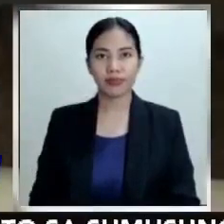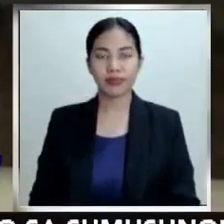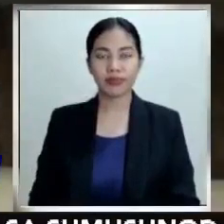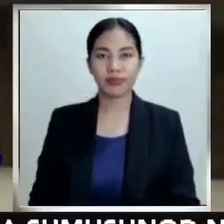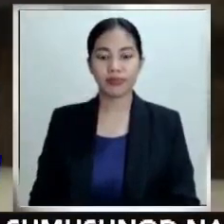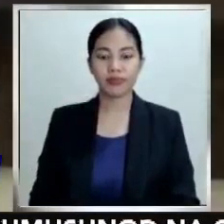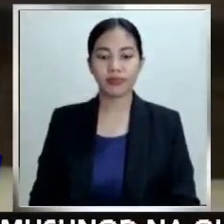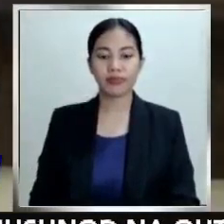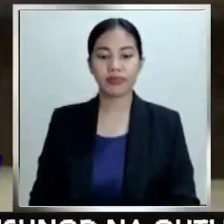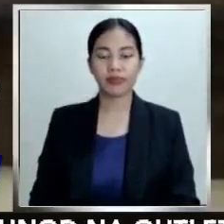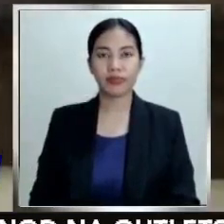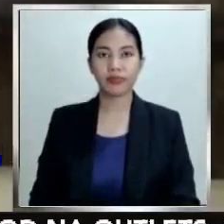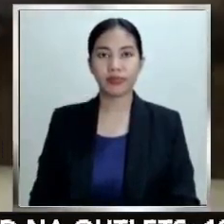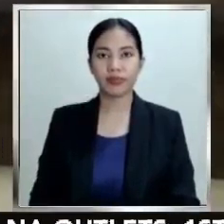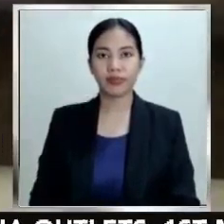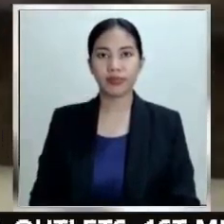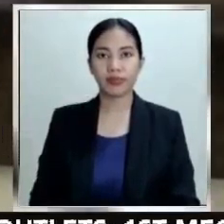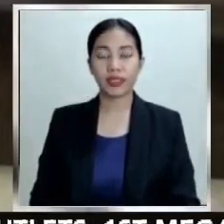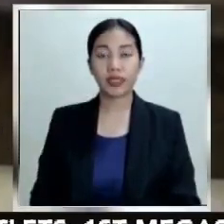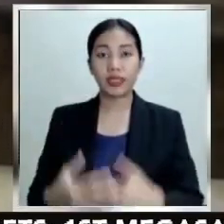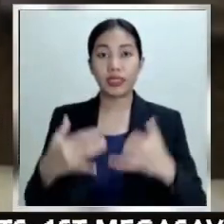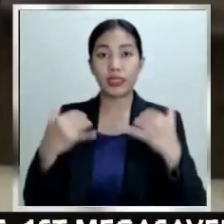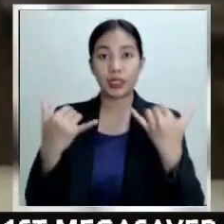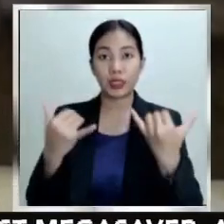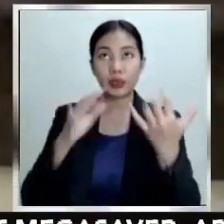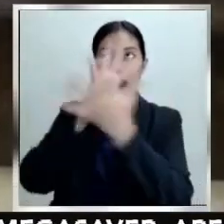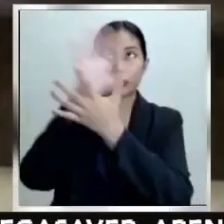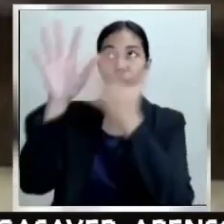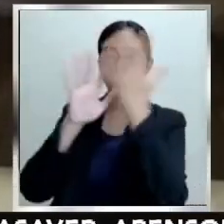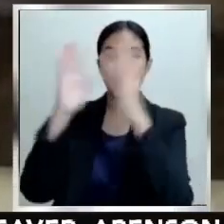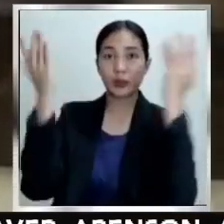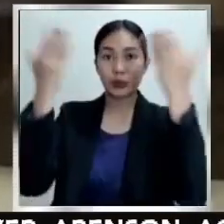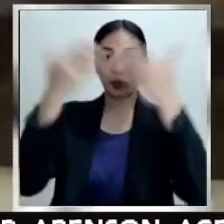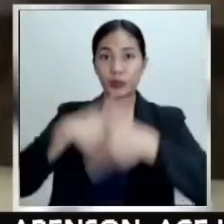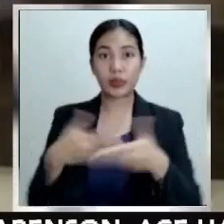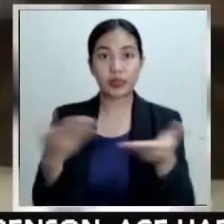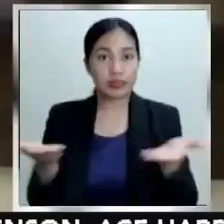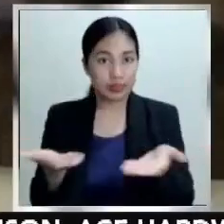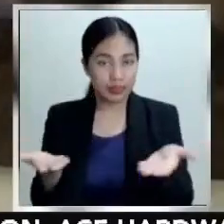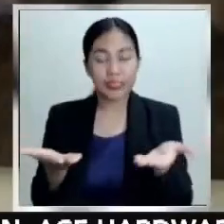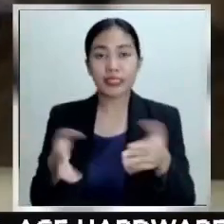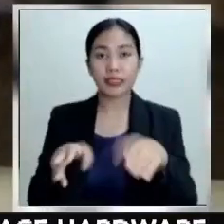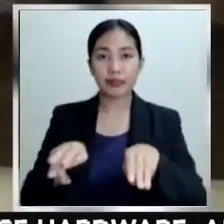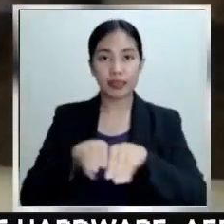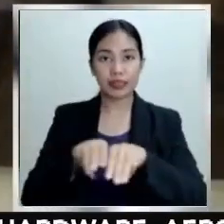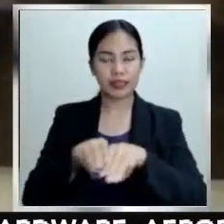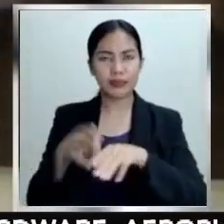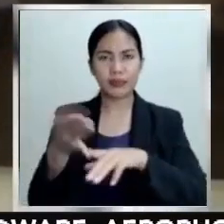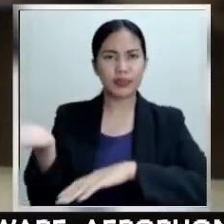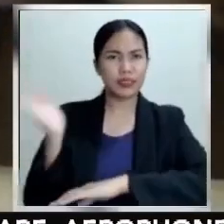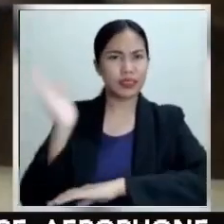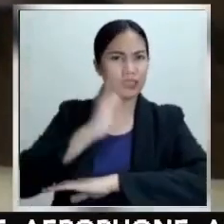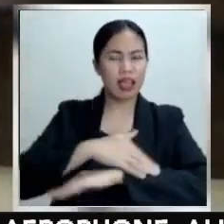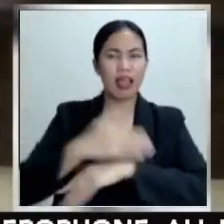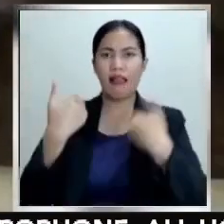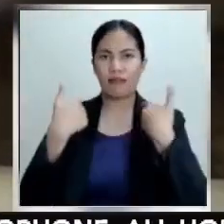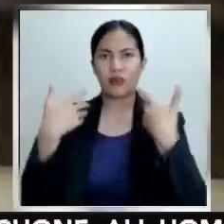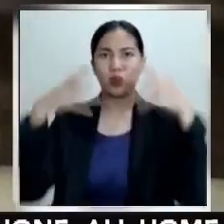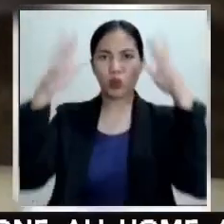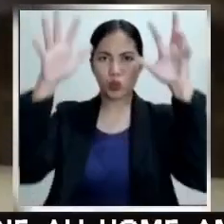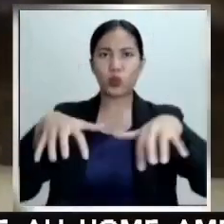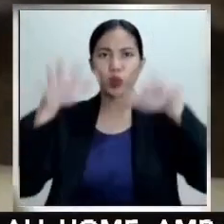Emil, medyo makulimlim pa rin at mahangin dito sa Marikina at sa buong araw ay panakanaka ang ulan. Sa ngayon ay meron na